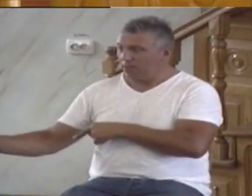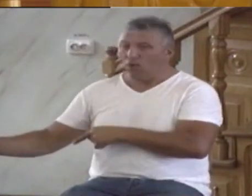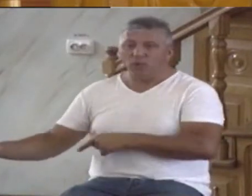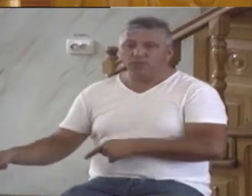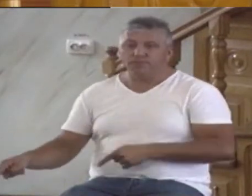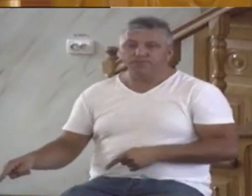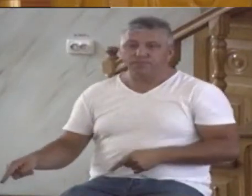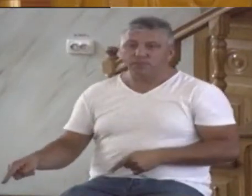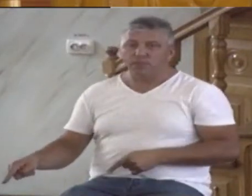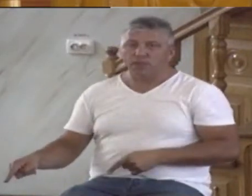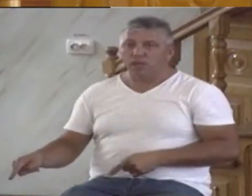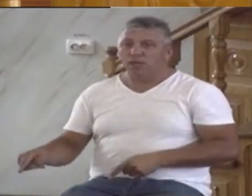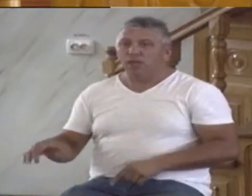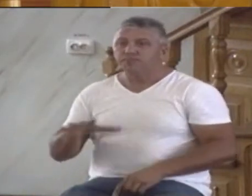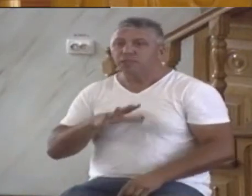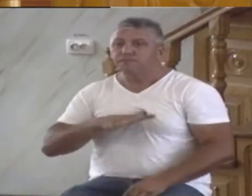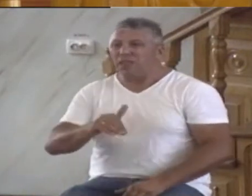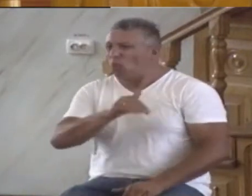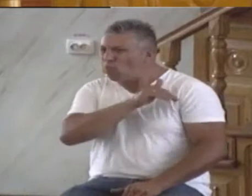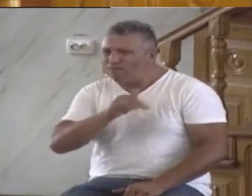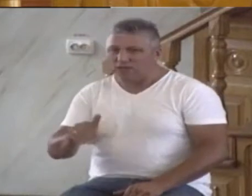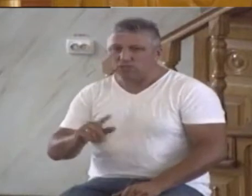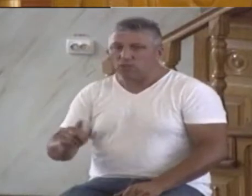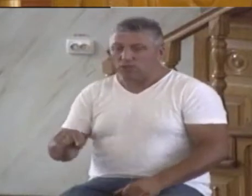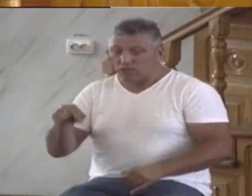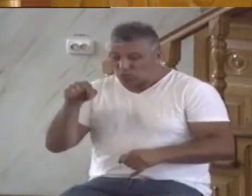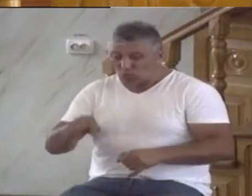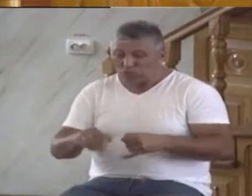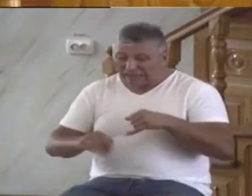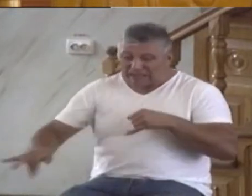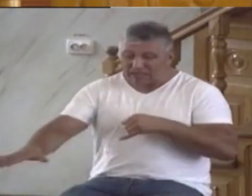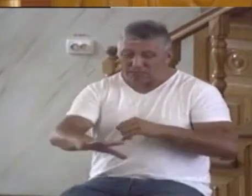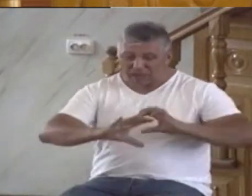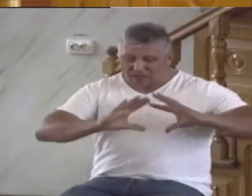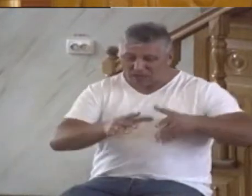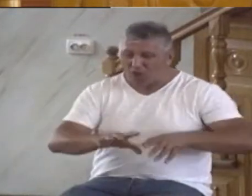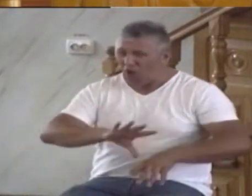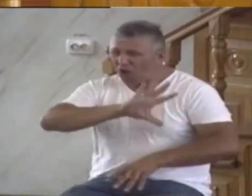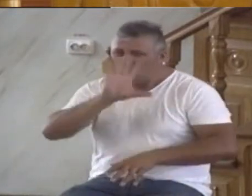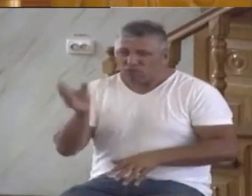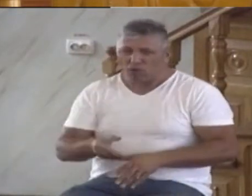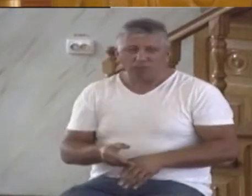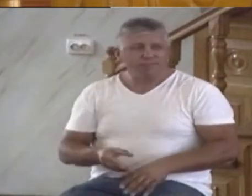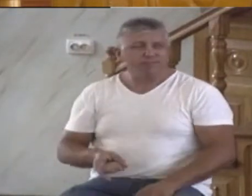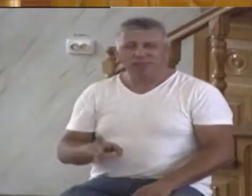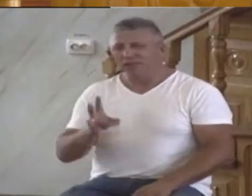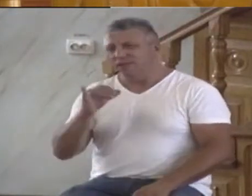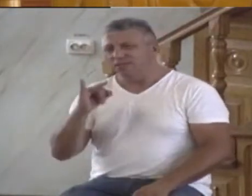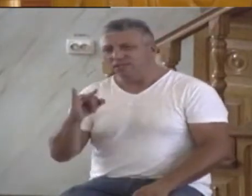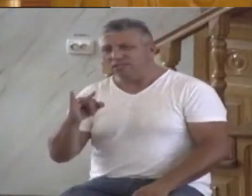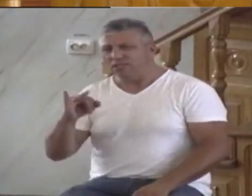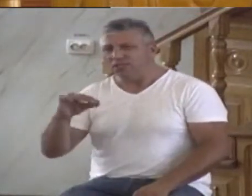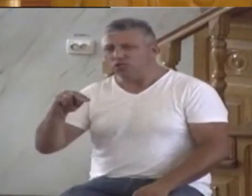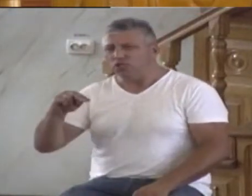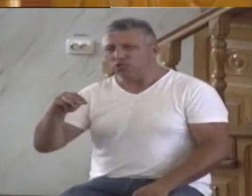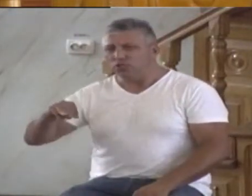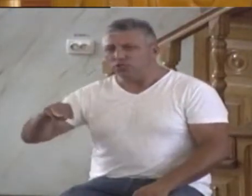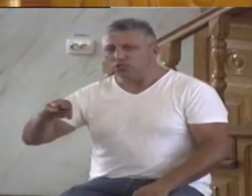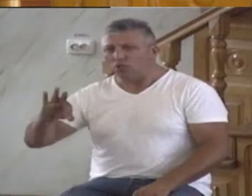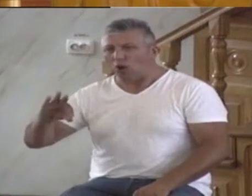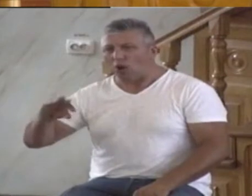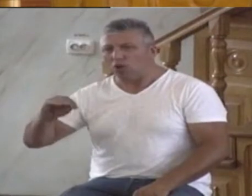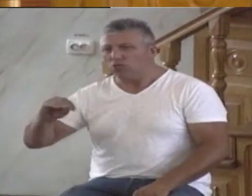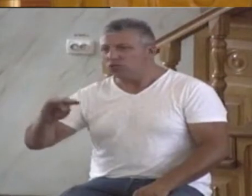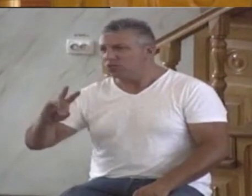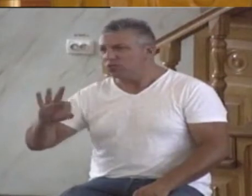все земное – ничто. лишь только те сокровища, которые собраны